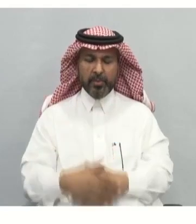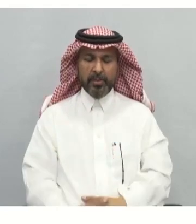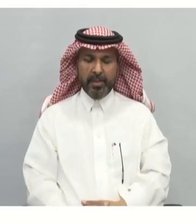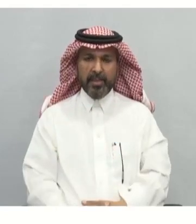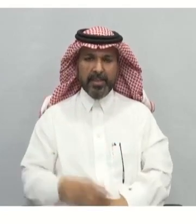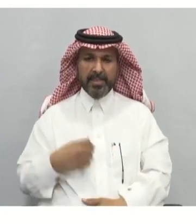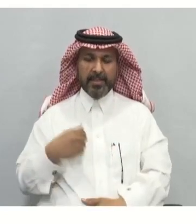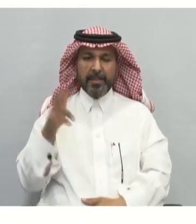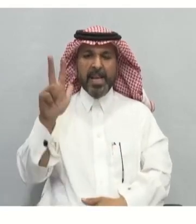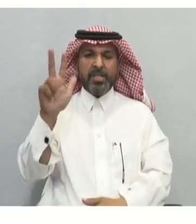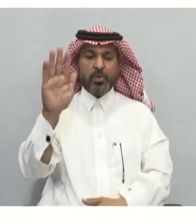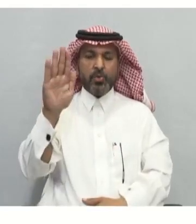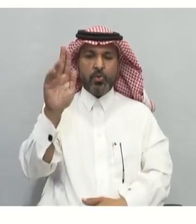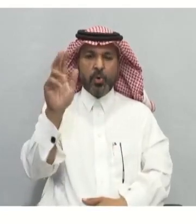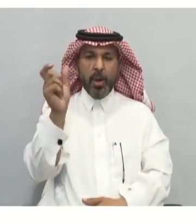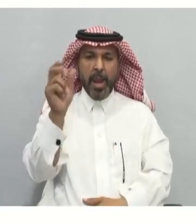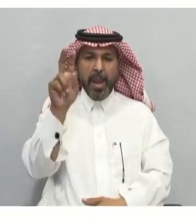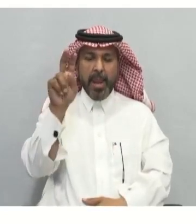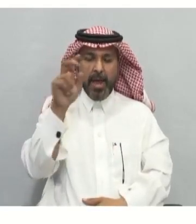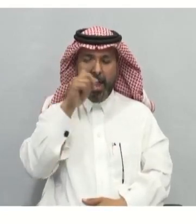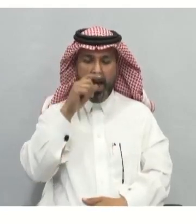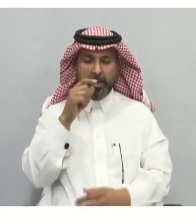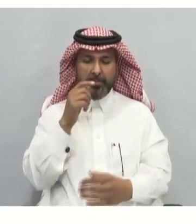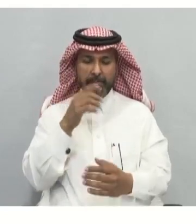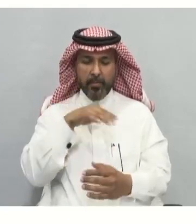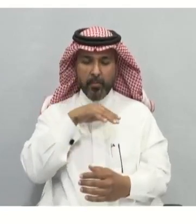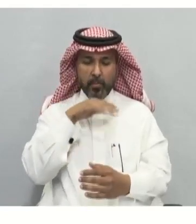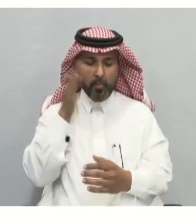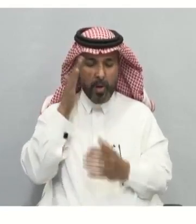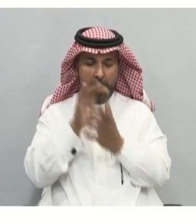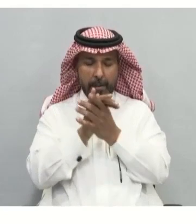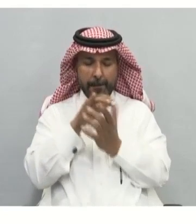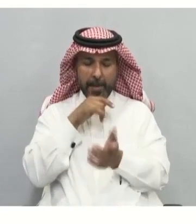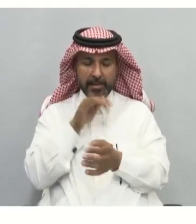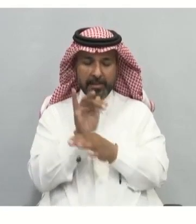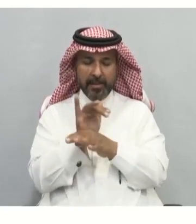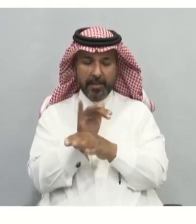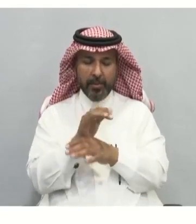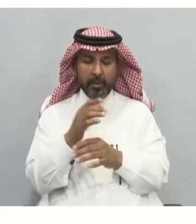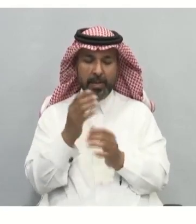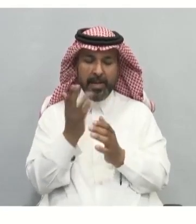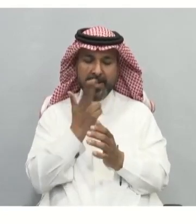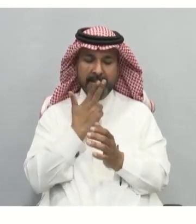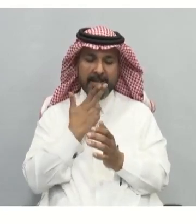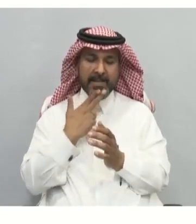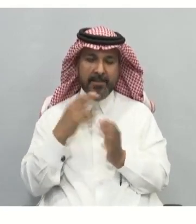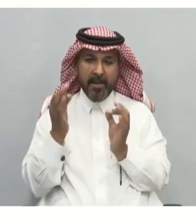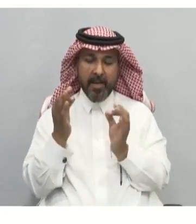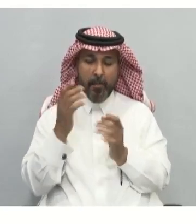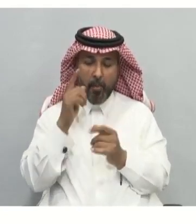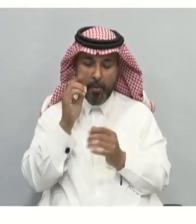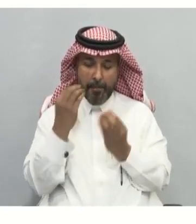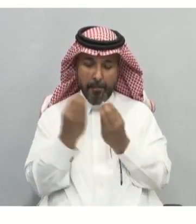فطره الفطره هي السنه وسميت هذه الخصال بخصال الفطره للدلاله على انها موافقه